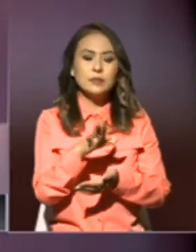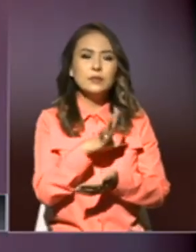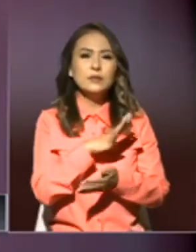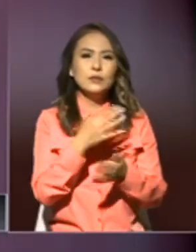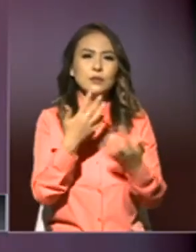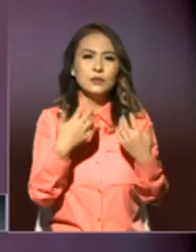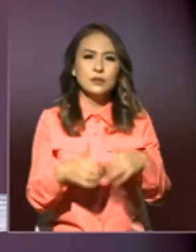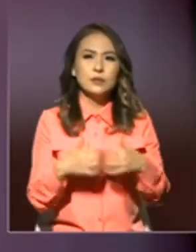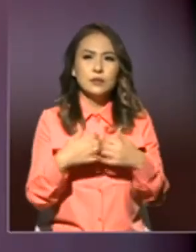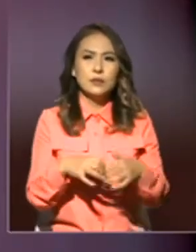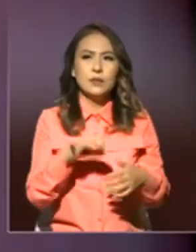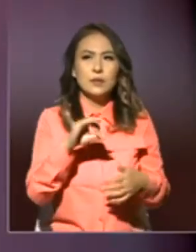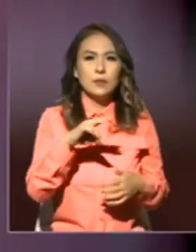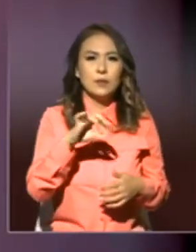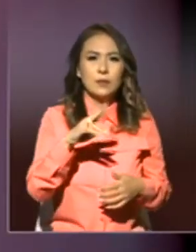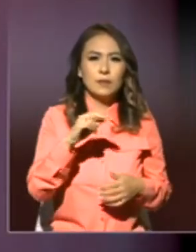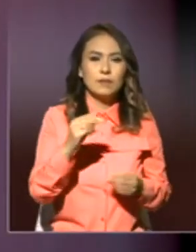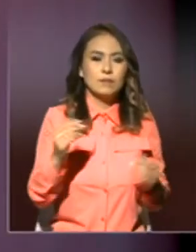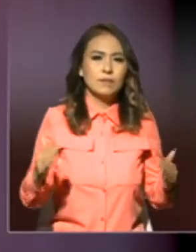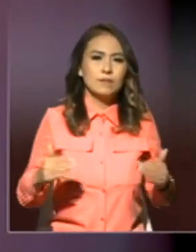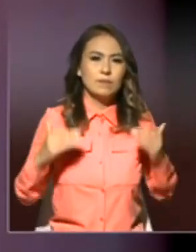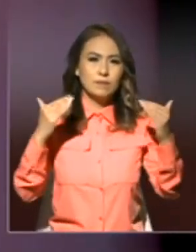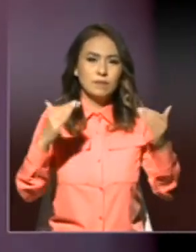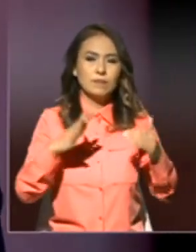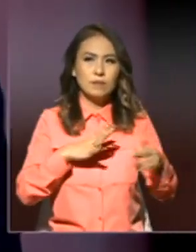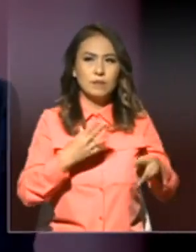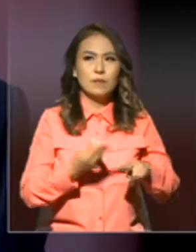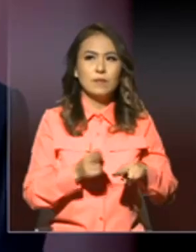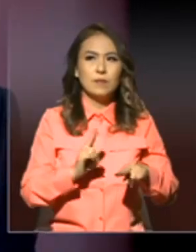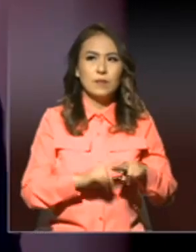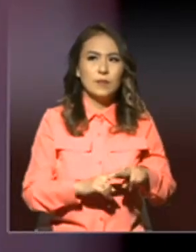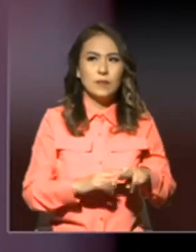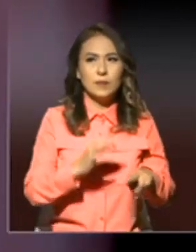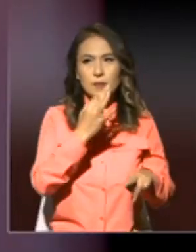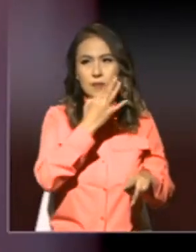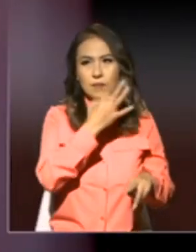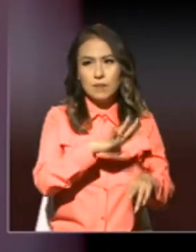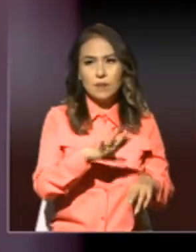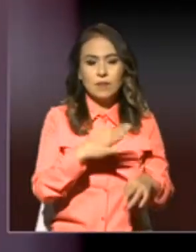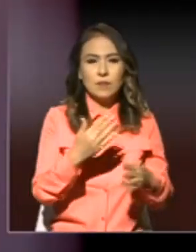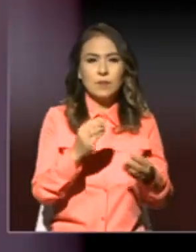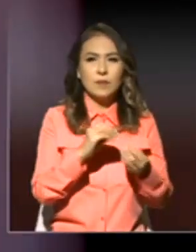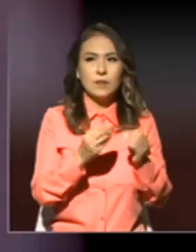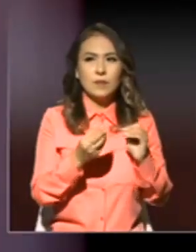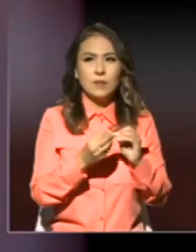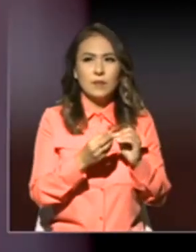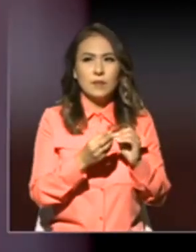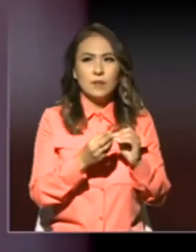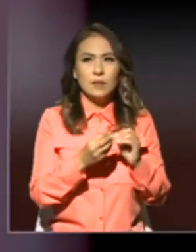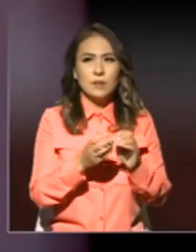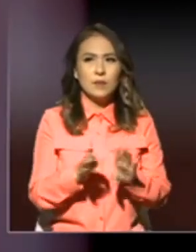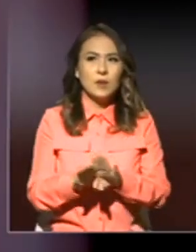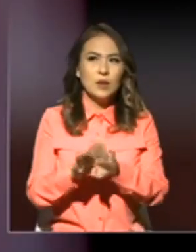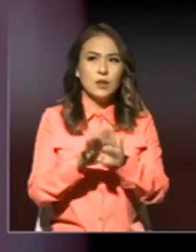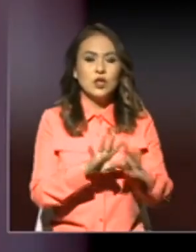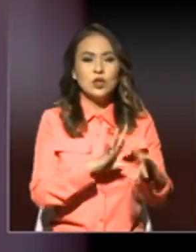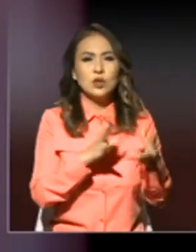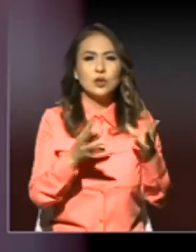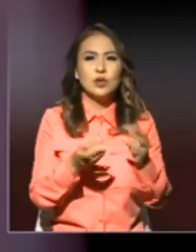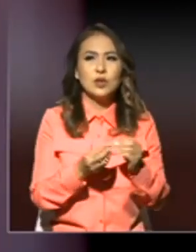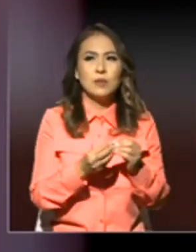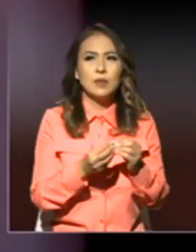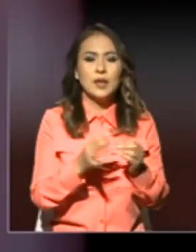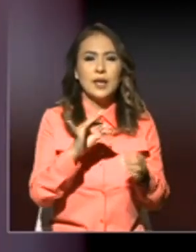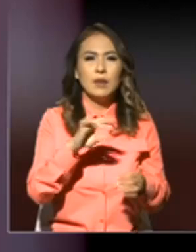есебінен ипотекалық нарық көтерілді. Сондықтан қалай болғанда да бұл мәселе тағы да айтамын кешенді. Жалпы